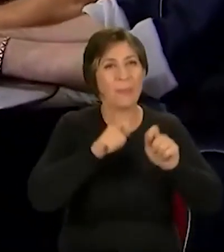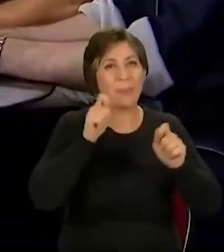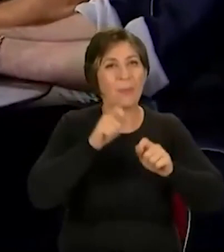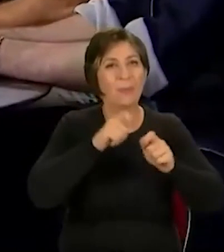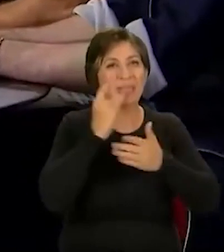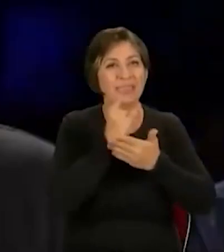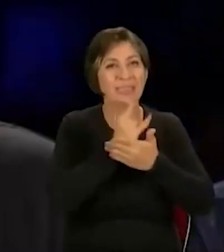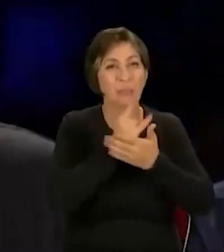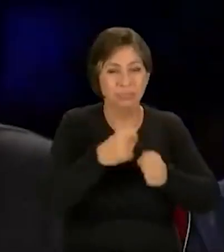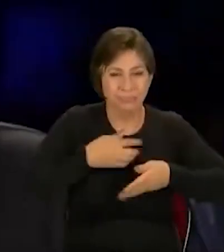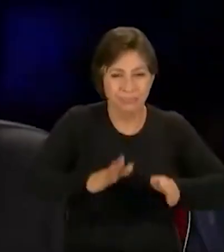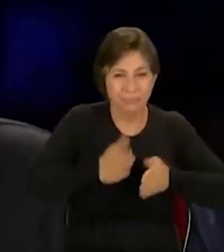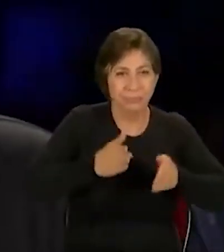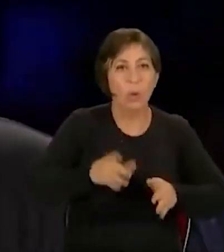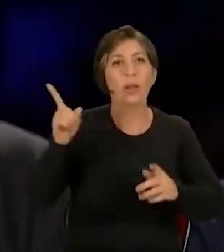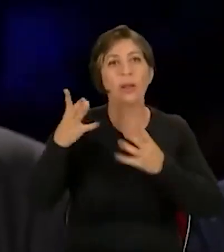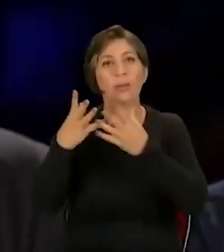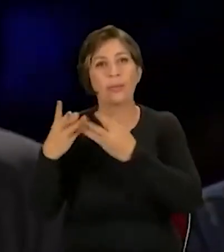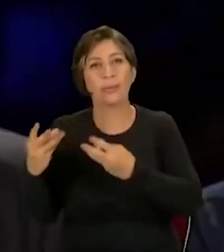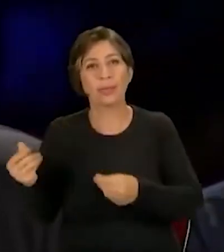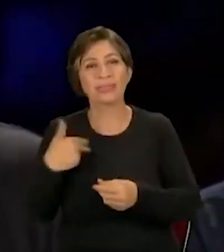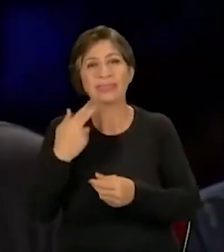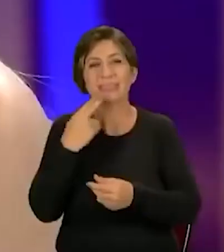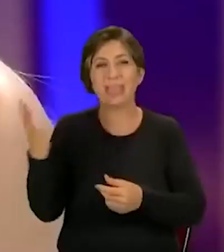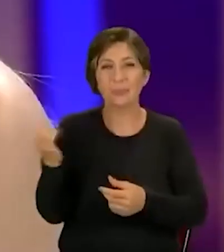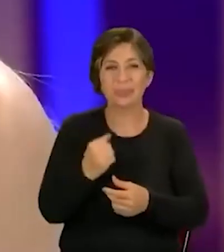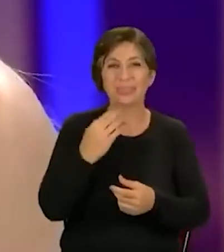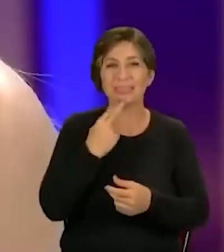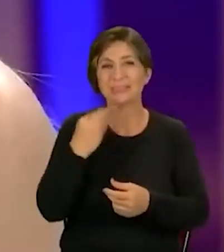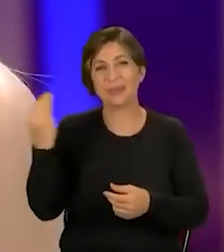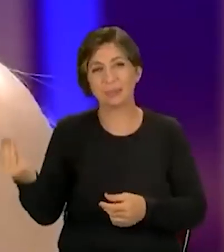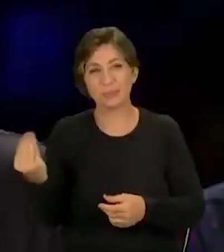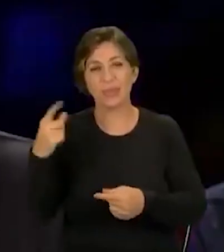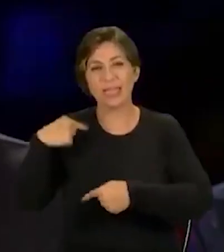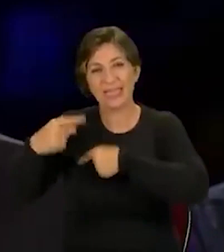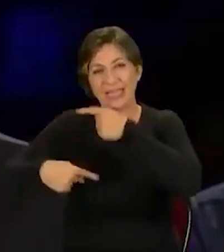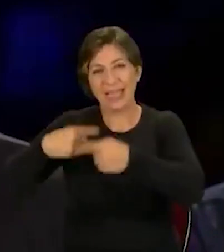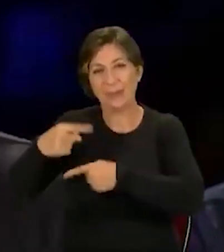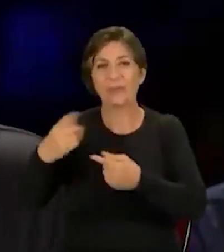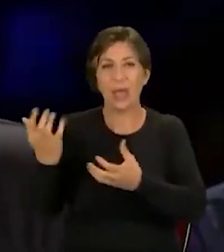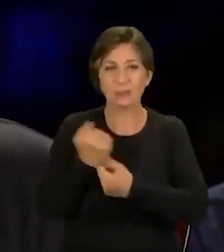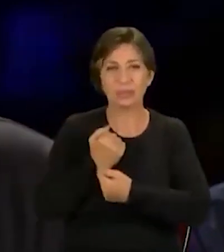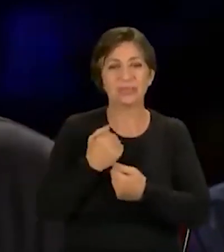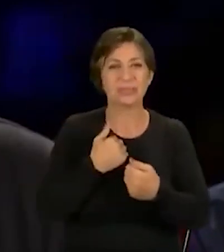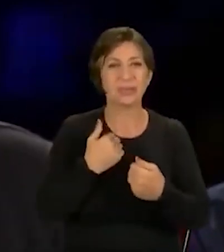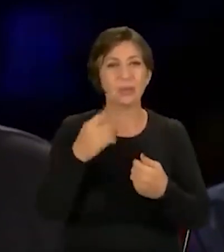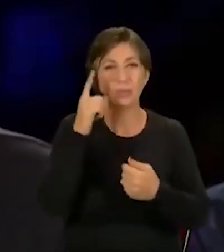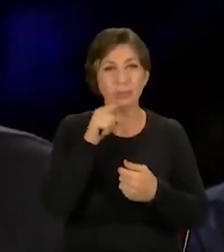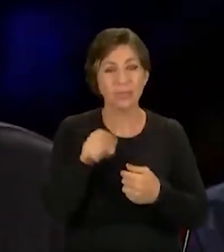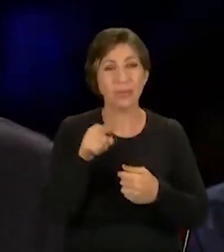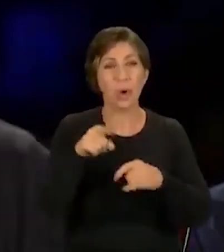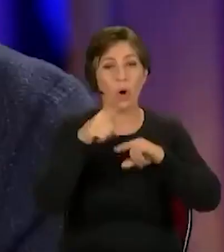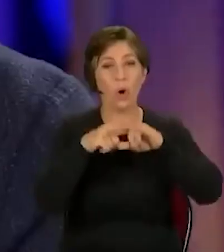yaptığımız için muhtemelen kalmadılar ama neticede onlarla da kız alıp vermişiz. Yani orada da bir gene aktarımımız var. Onlardan da bir parça taşıyoruz. Ama netice itibariyle